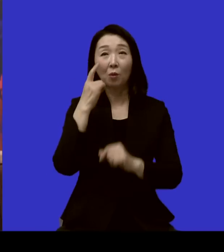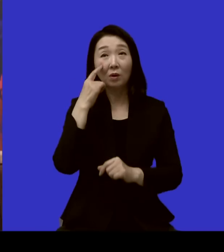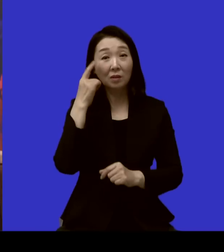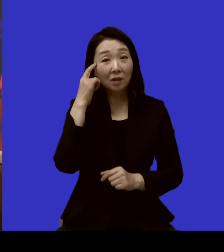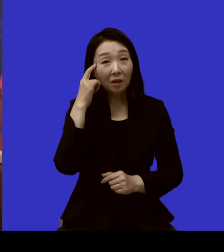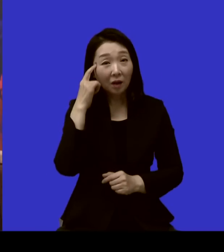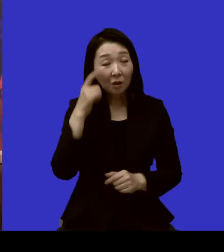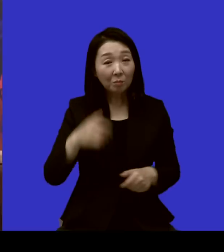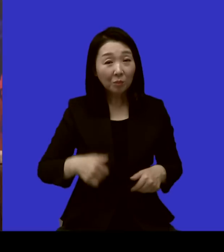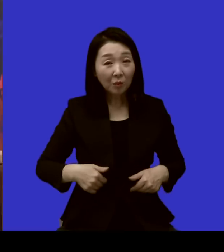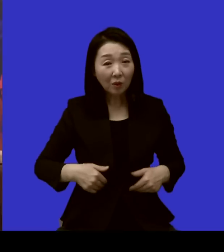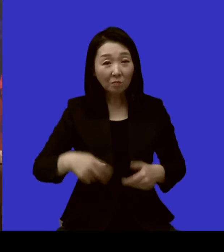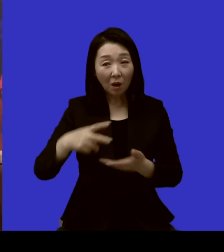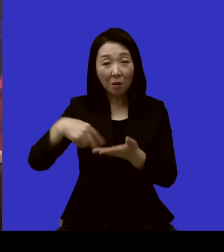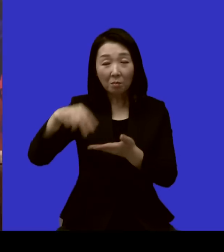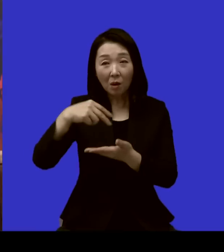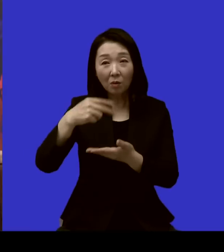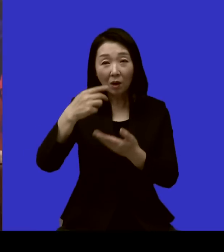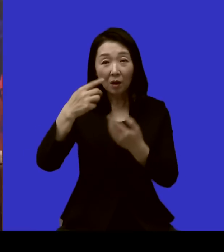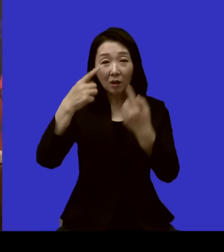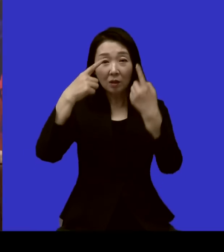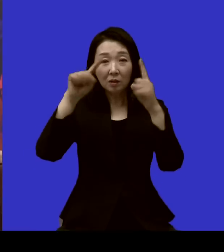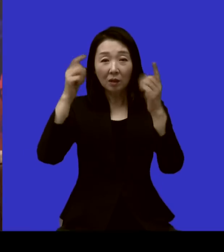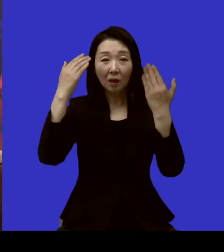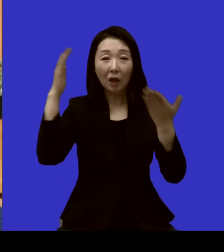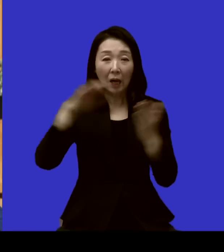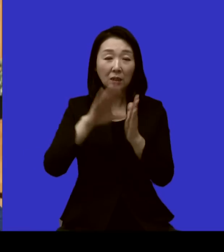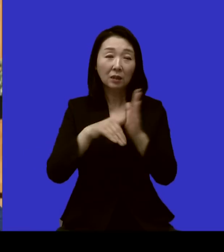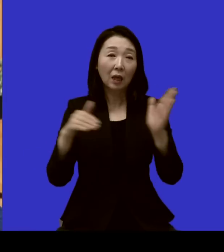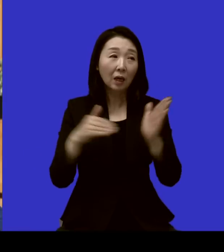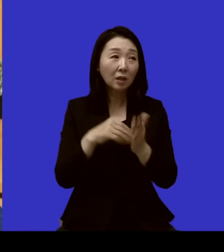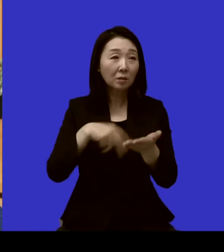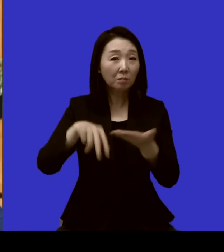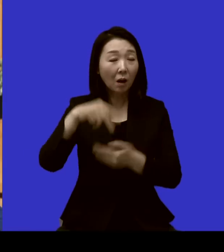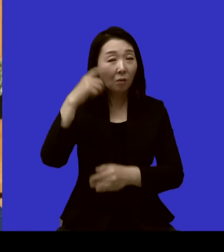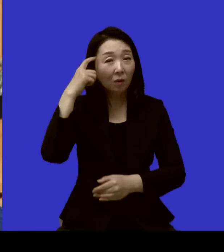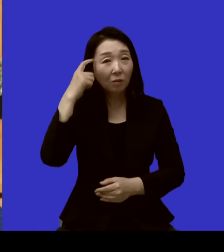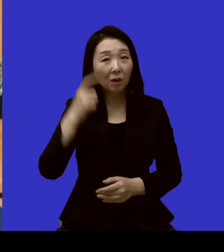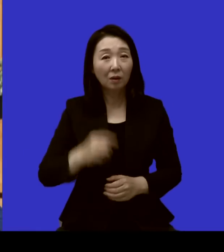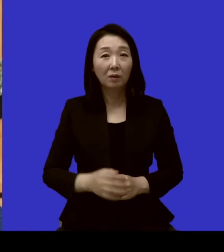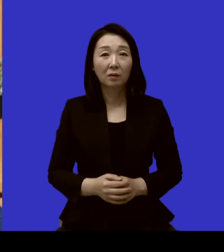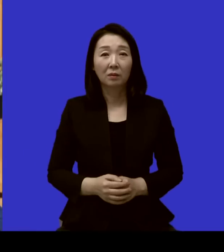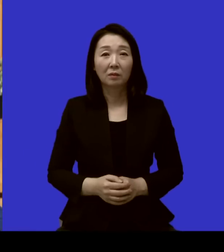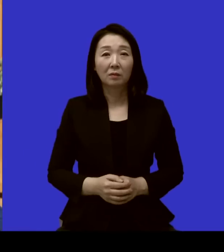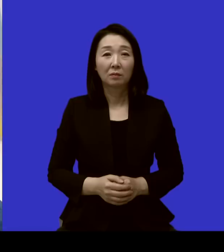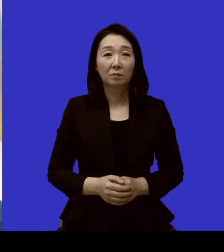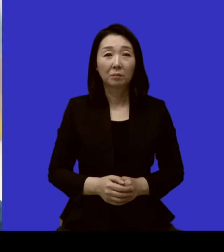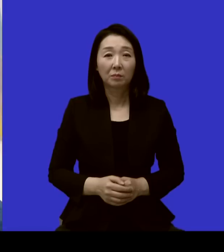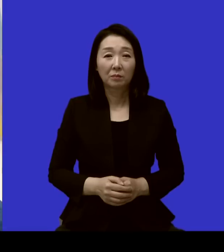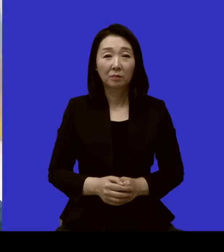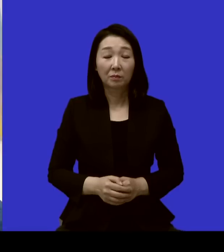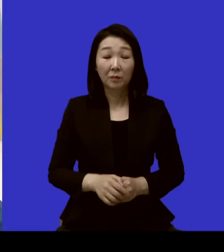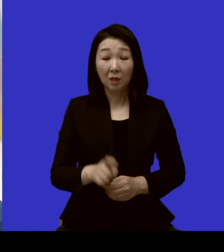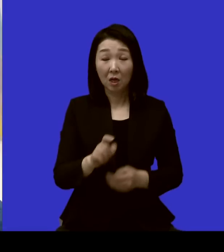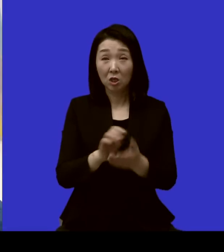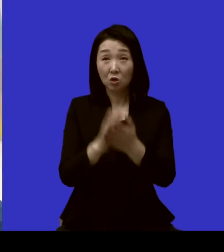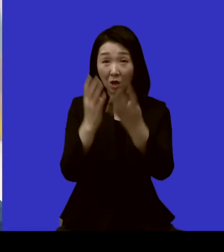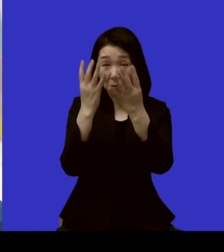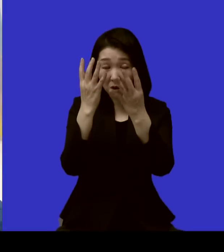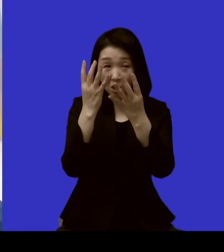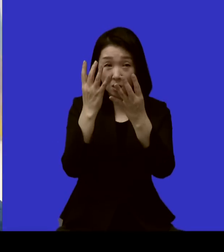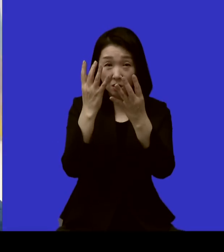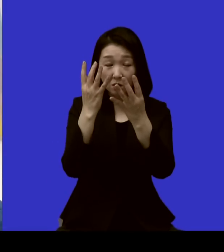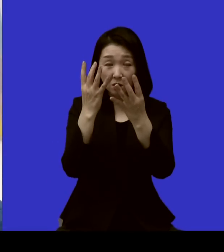되는데 방황을 대학교 때까지 하시는 예. 이유가 제가 이제 그 일을 겪고 난 다음에 학교로